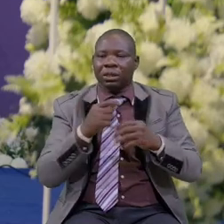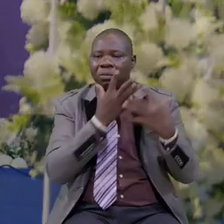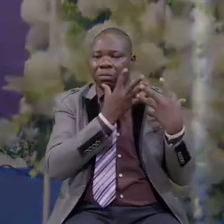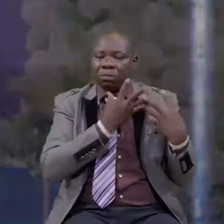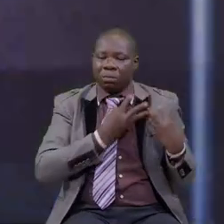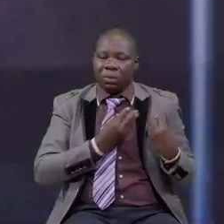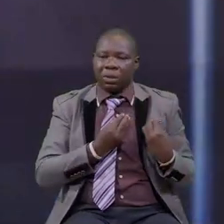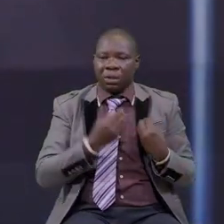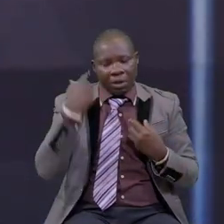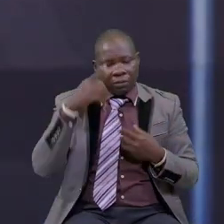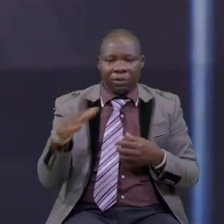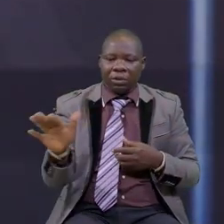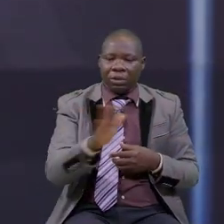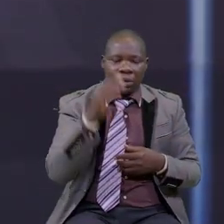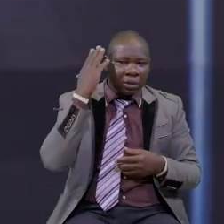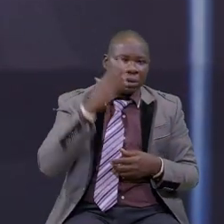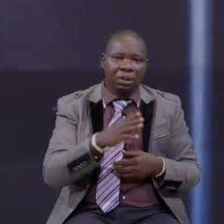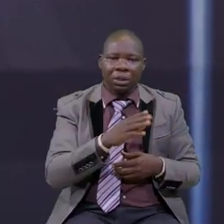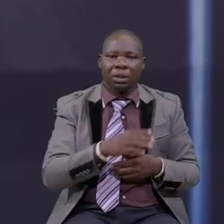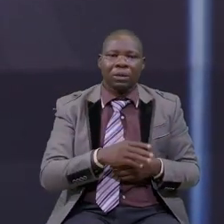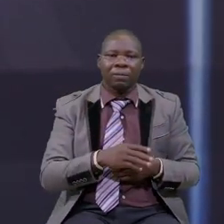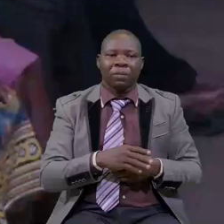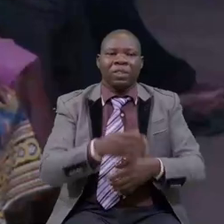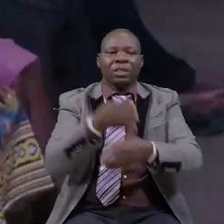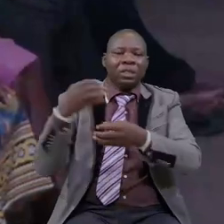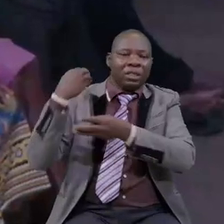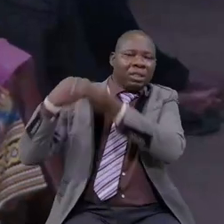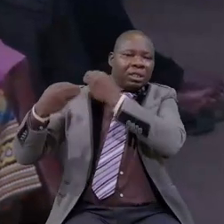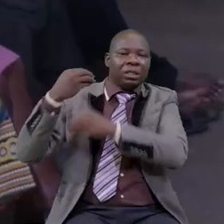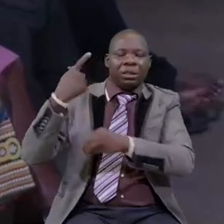Car ils feront quoi? Heureux, les débonnaires, car, dites-moi,